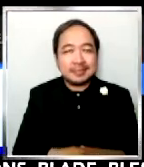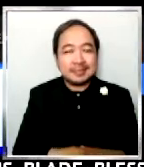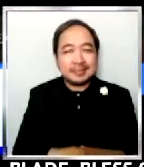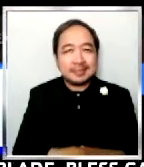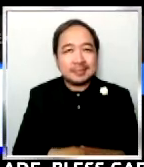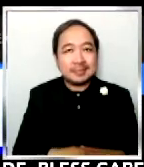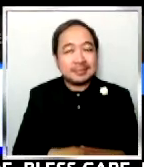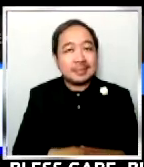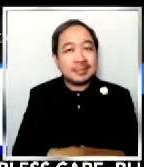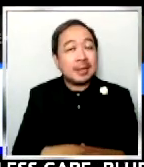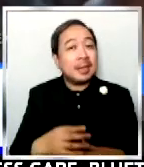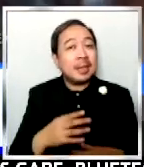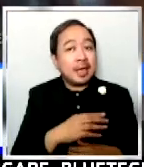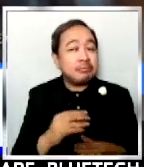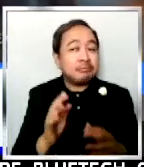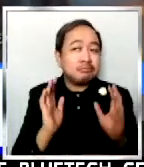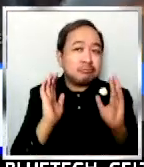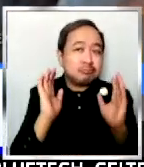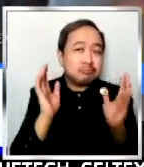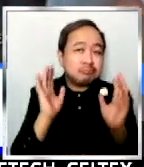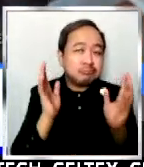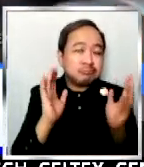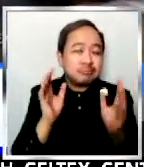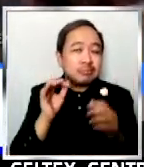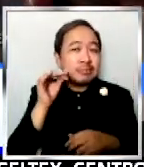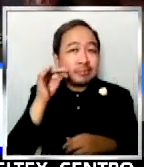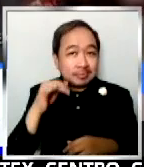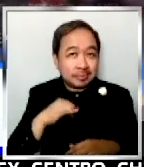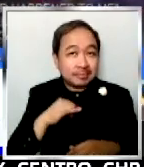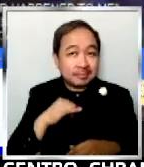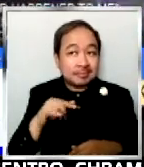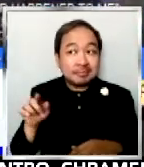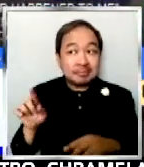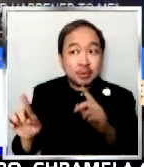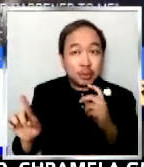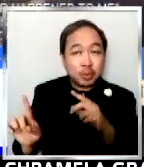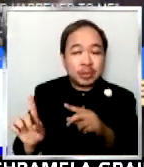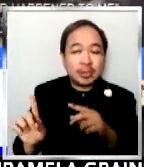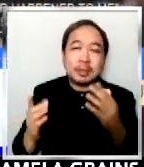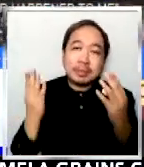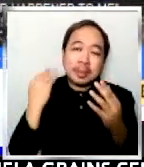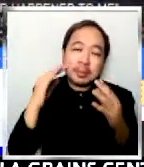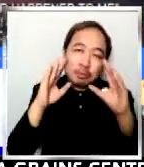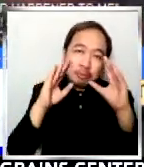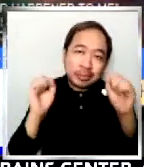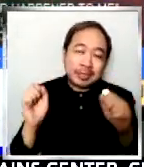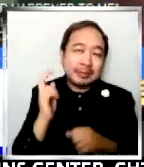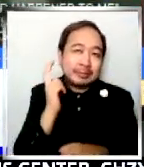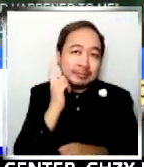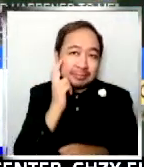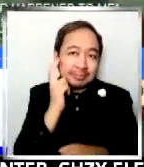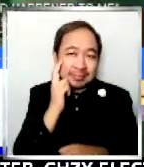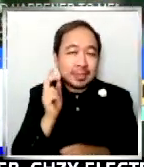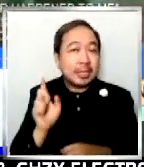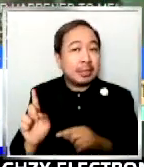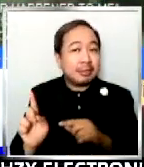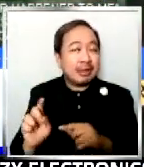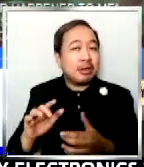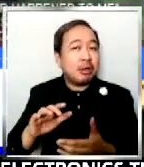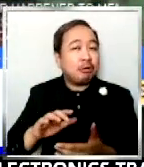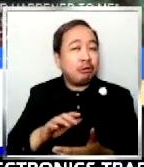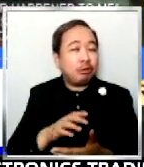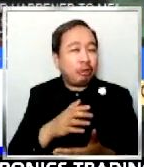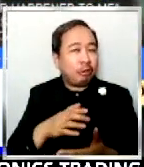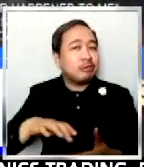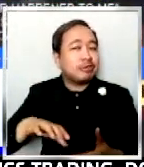At nakipagkwentuhan pa kagabi si dating Pangulong Rodrigo Duterte sa concert na tila reunion din nila ng mga dating